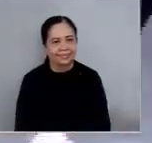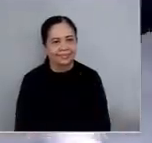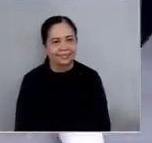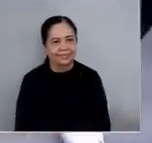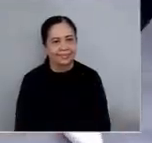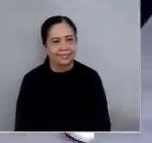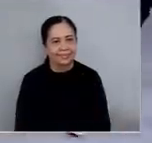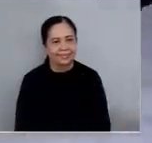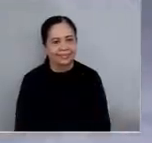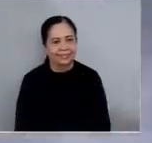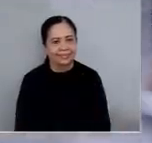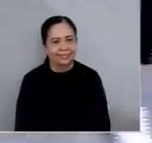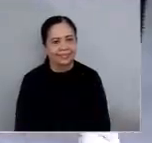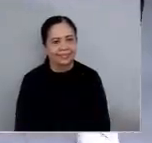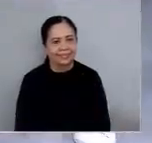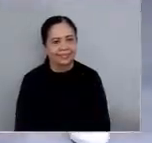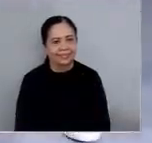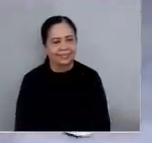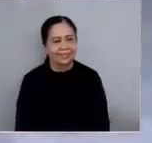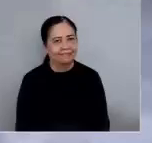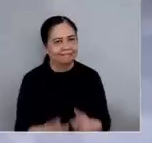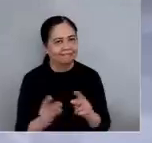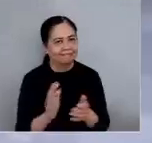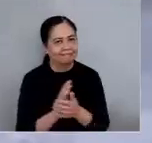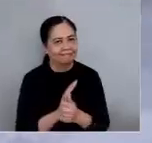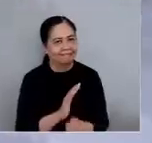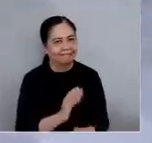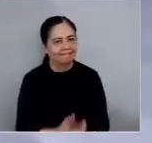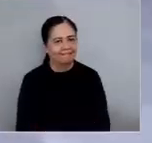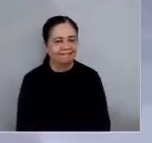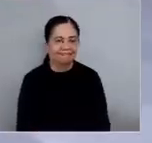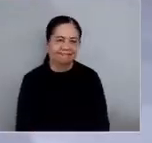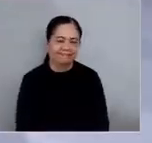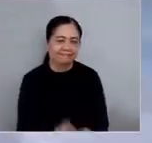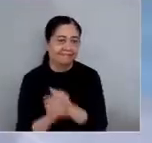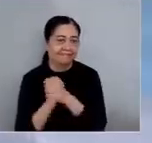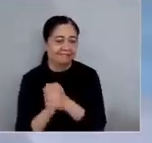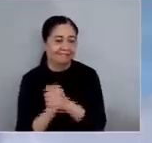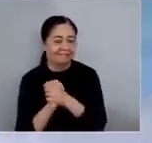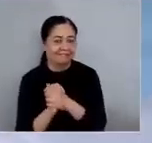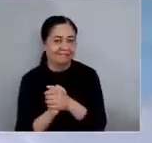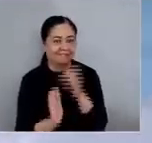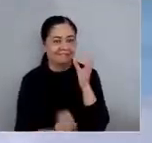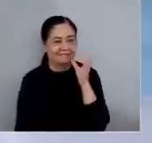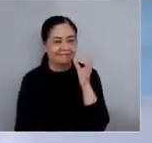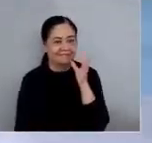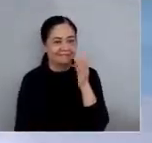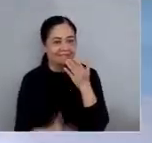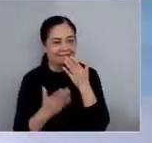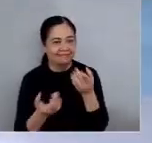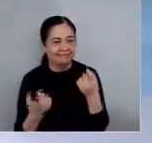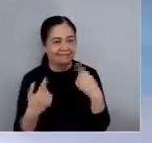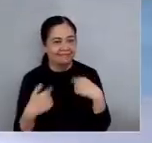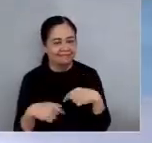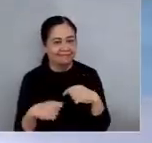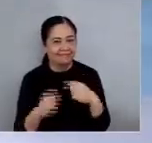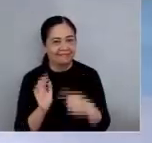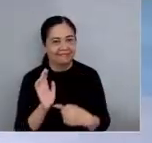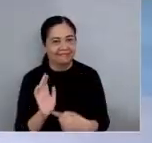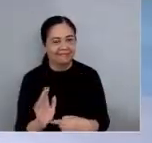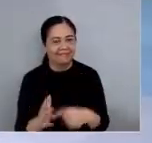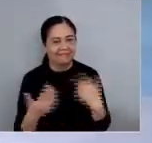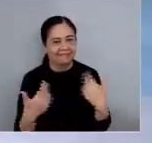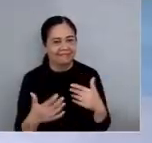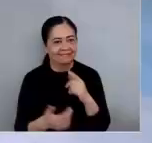Sakto nga, may unan eh. Napakahusay. Congratulations, Clara. Good morning. Thank you for being on the show. Ang galing,